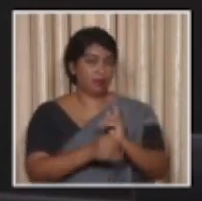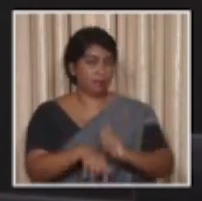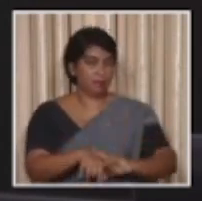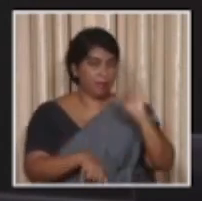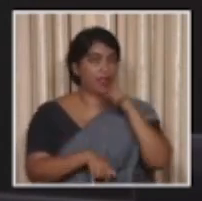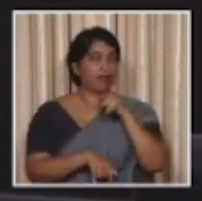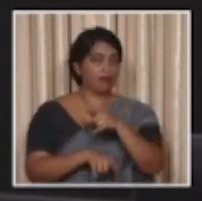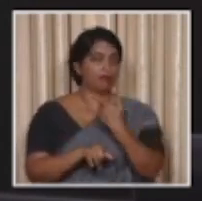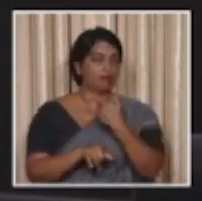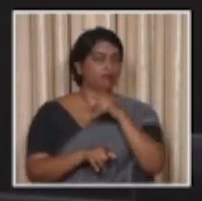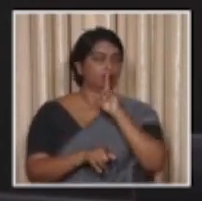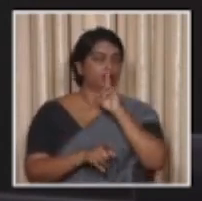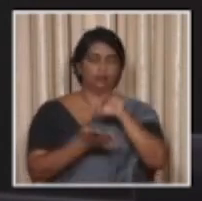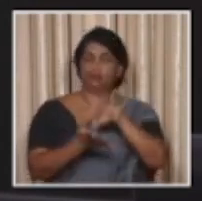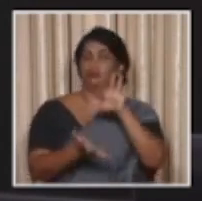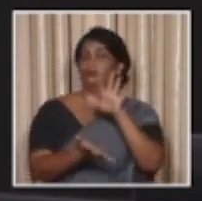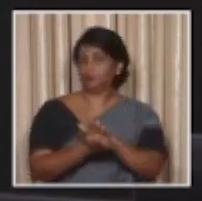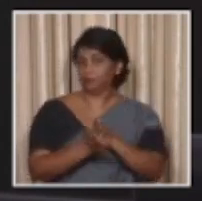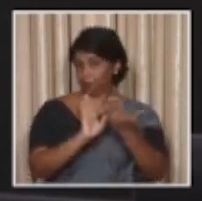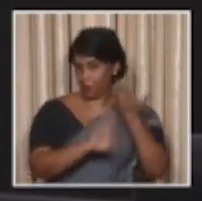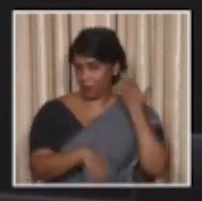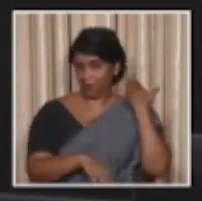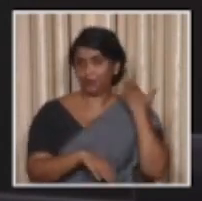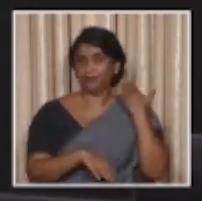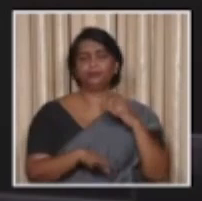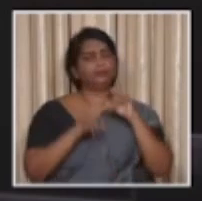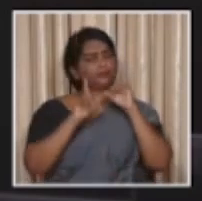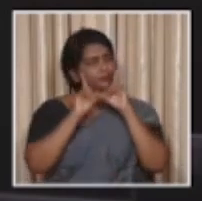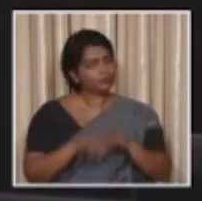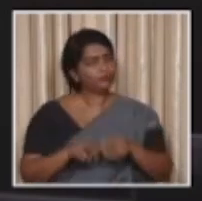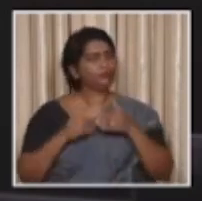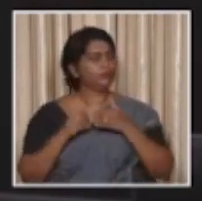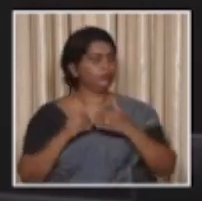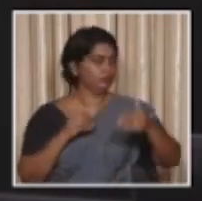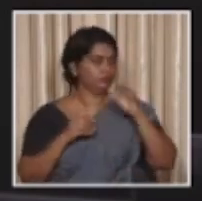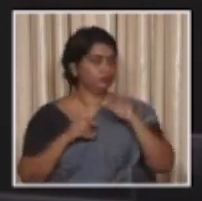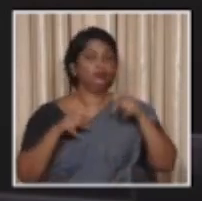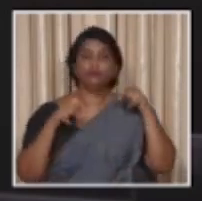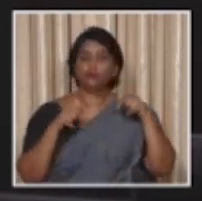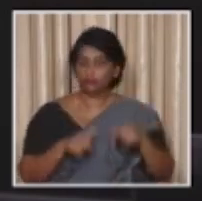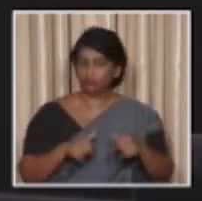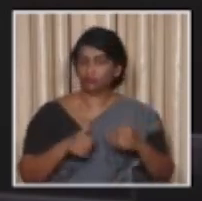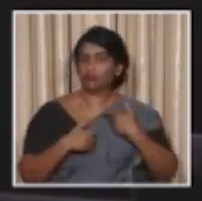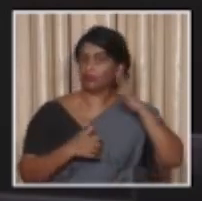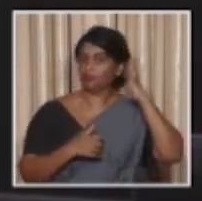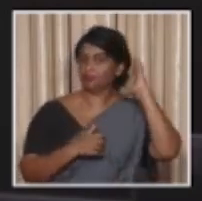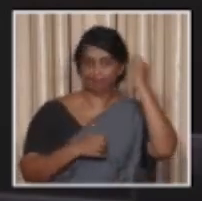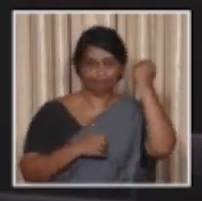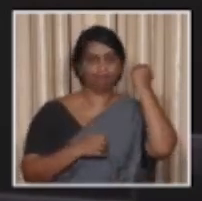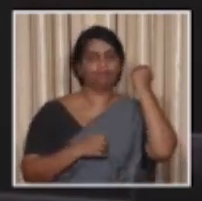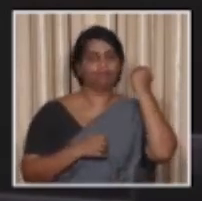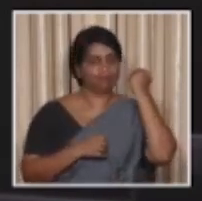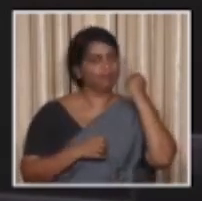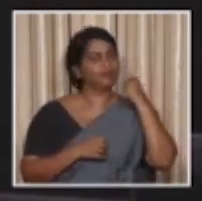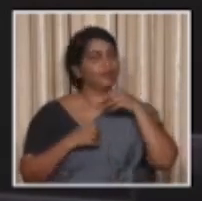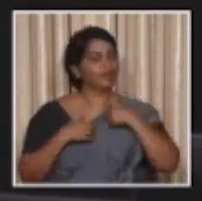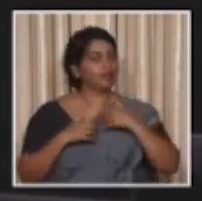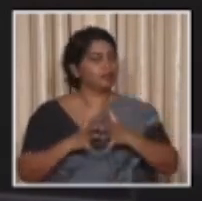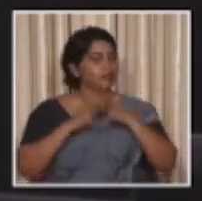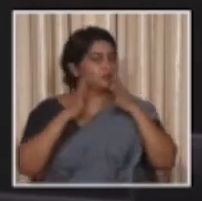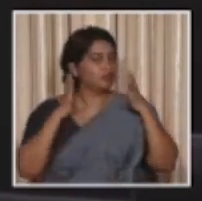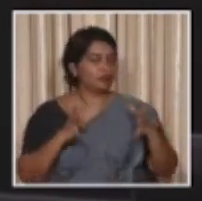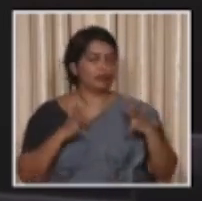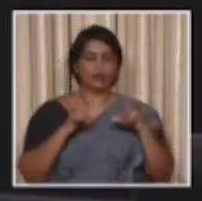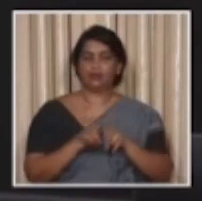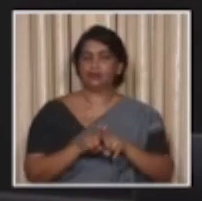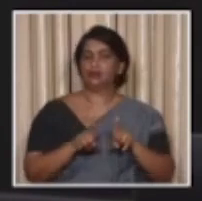බවට පරිවර්තනය හැටියට හඳුන්වා දුන්නා. ඒ වන් පසුබිමක් තුළ අද අපි ජයග්‍රහණයක් ලැබලා තියෙනවා. අද විශාල ප්‍රමාණයක්